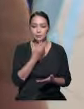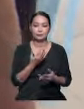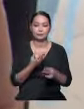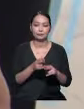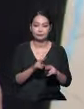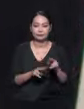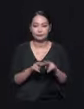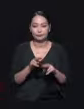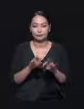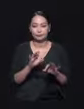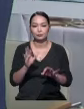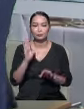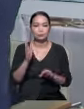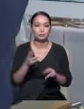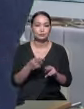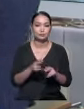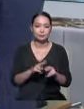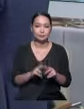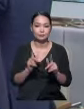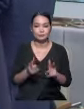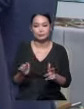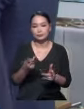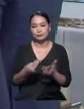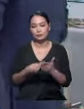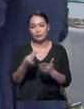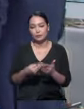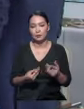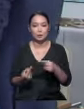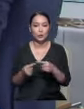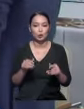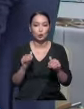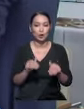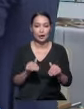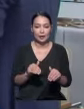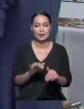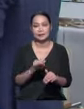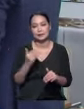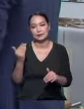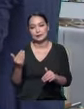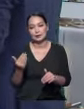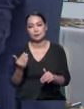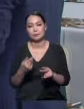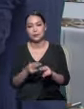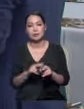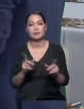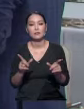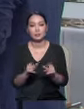здесь, что будут подписаны соглашения между колледжами и с французской стороной о совместном